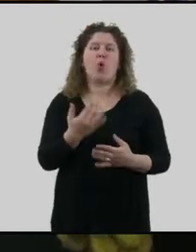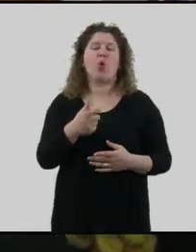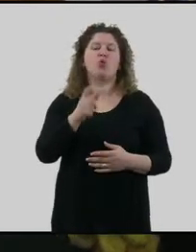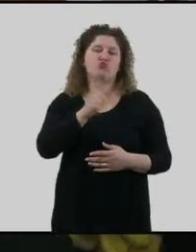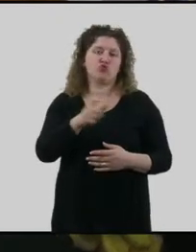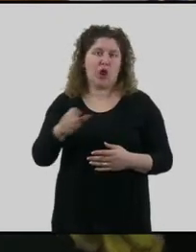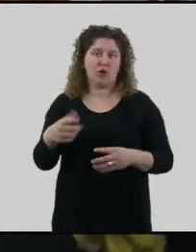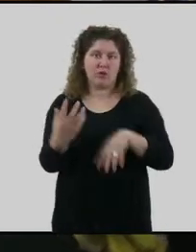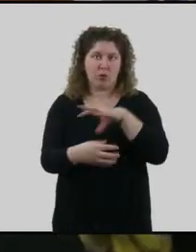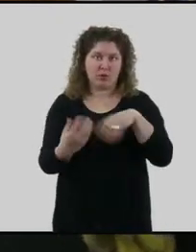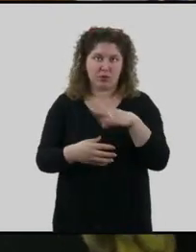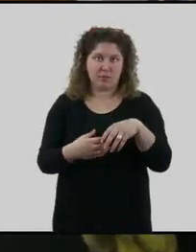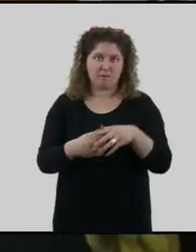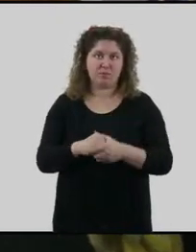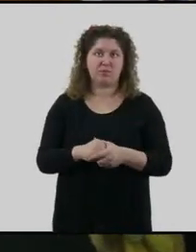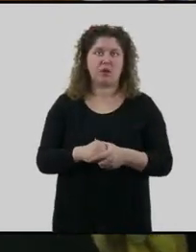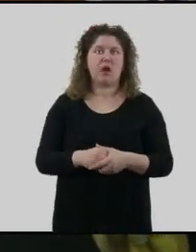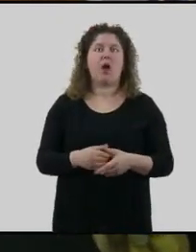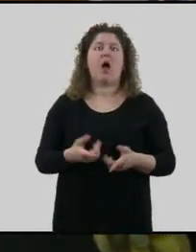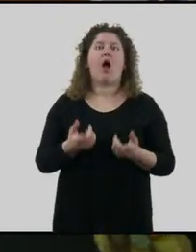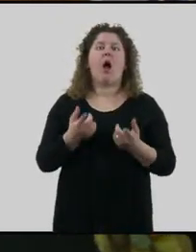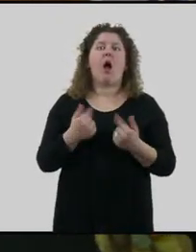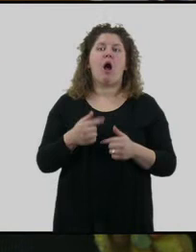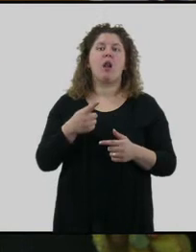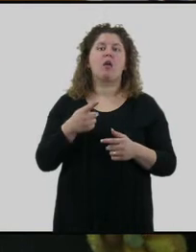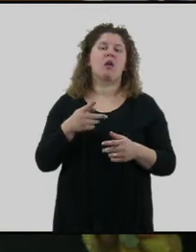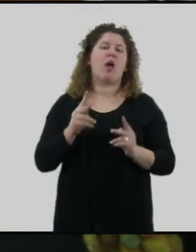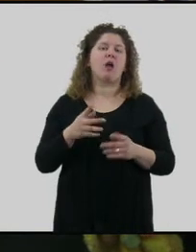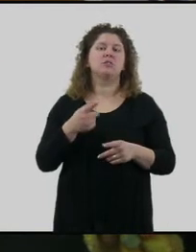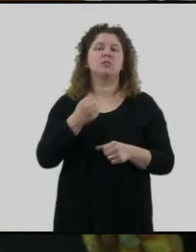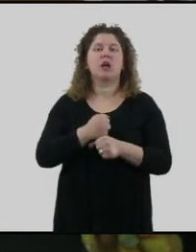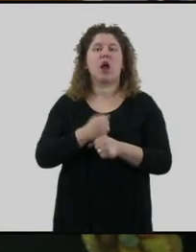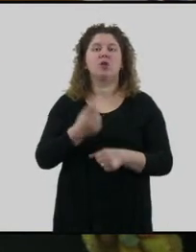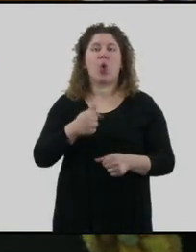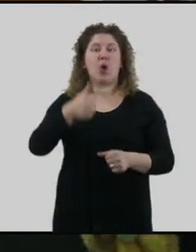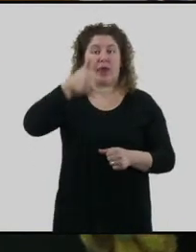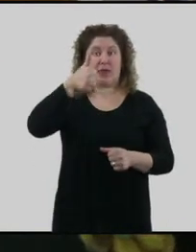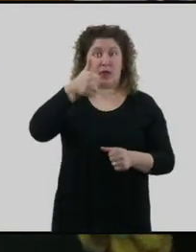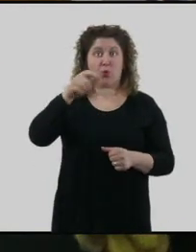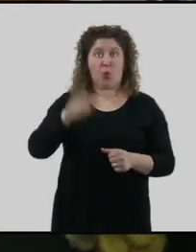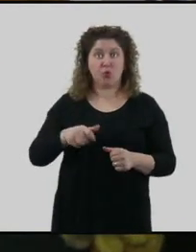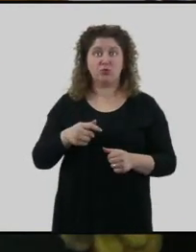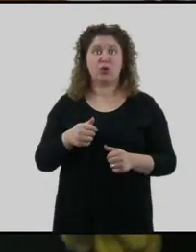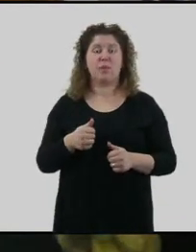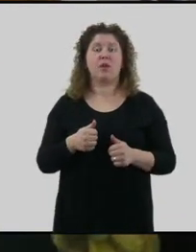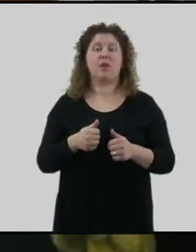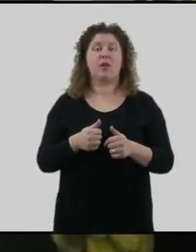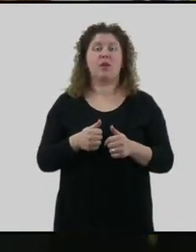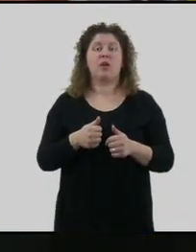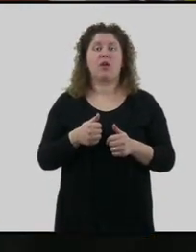međutim kada se radi o jednorodnoj obitelji ili kada se radi o jednom članu ili ne